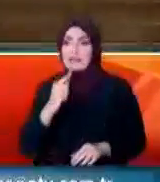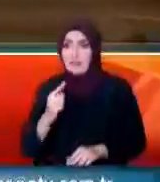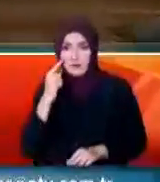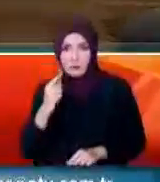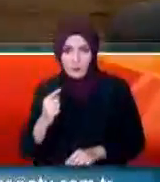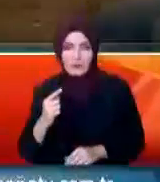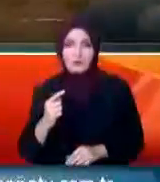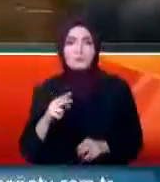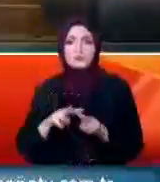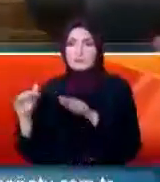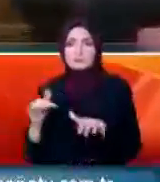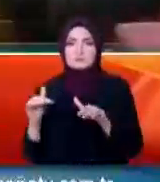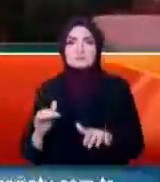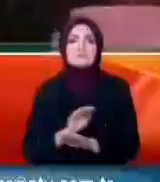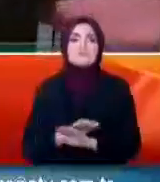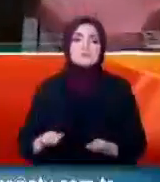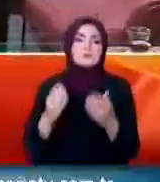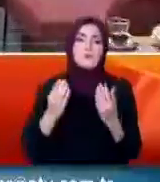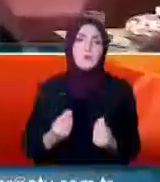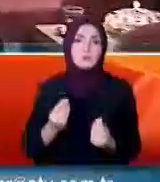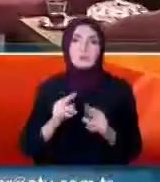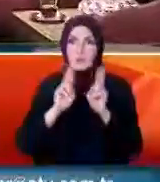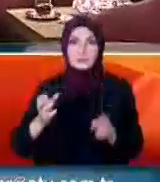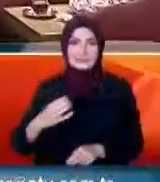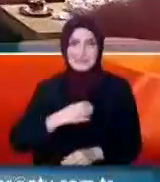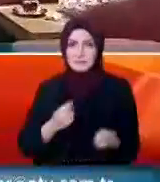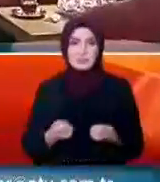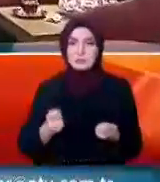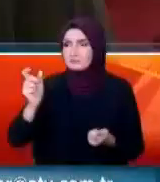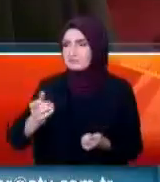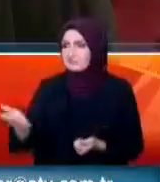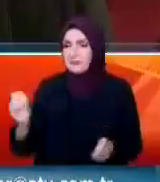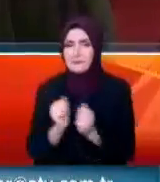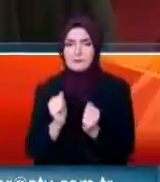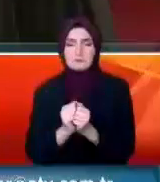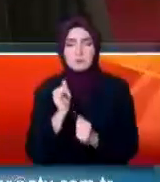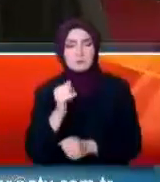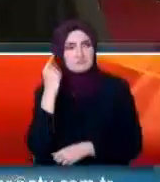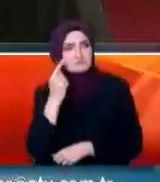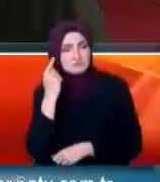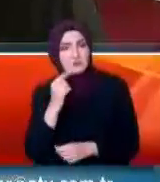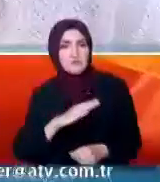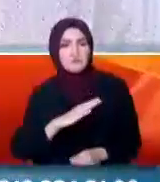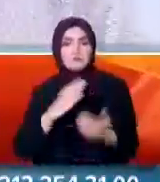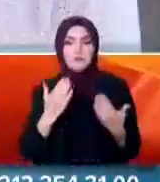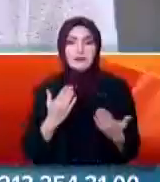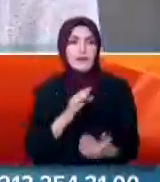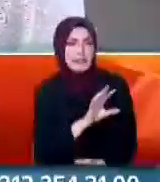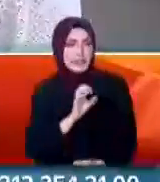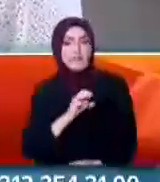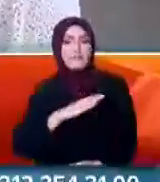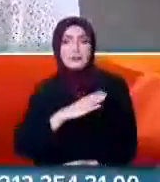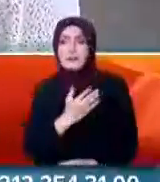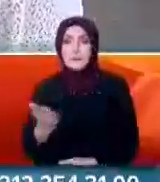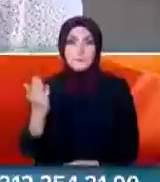bu yüzden esnaf da çalışanlarıyla birlikte kara kara düşünüyor. Hepimiz bundan çok etkilendik. Yemek